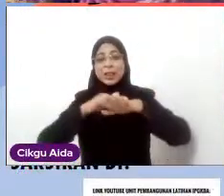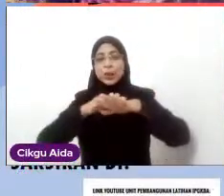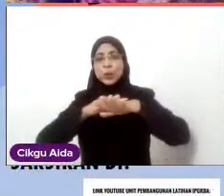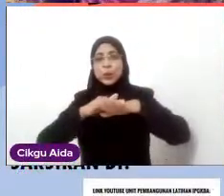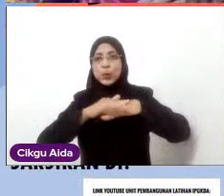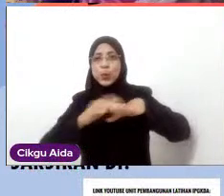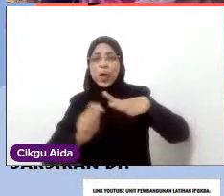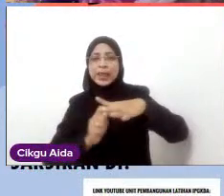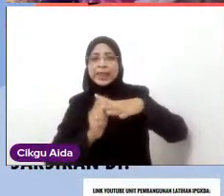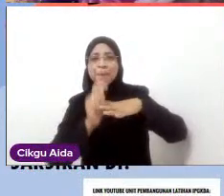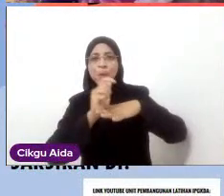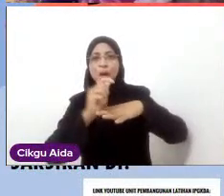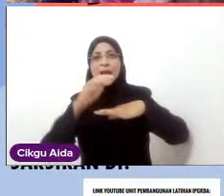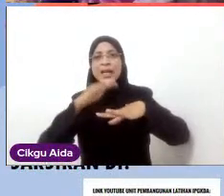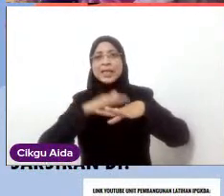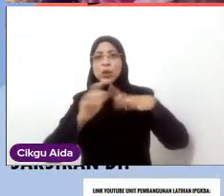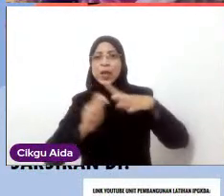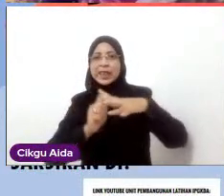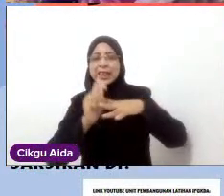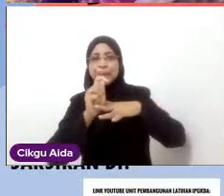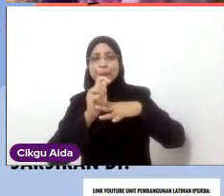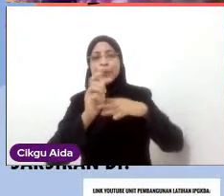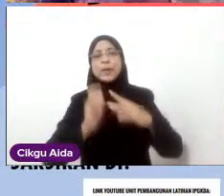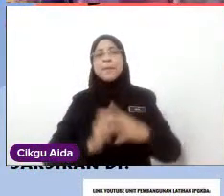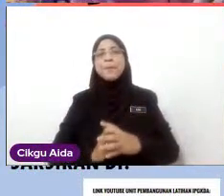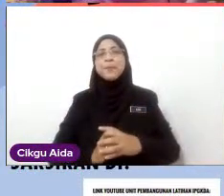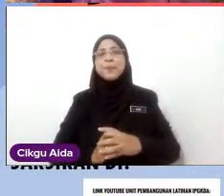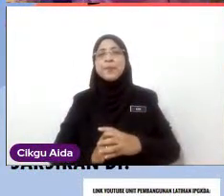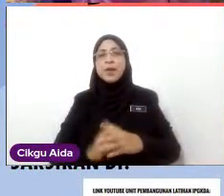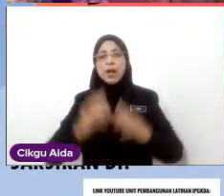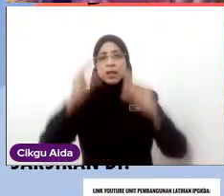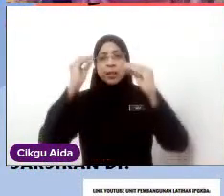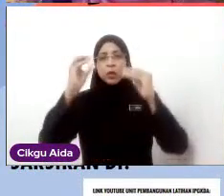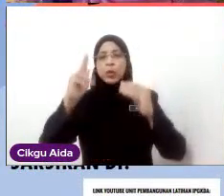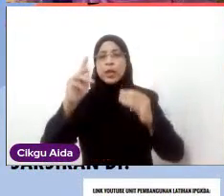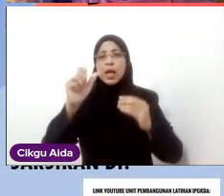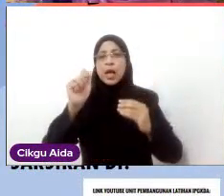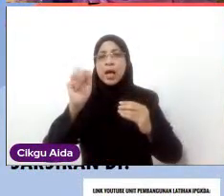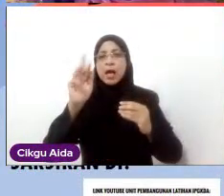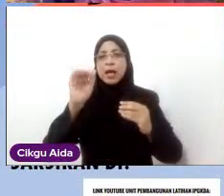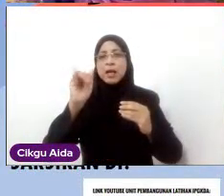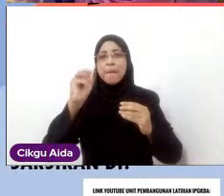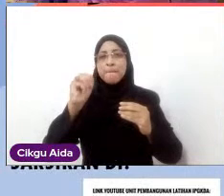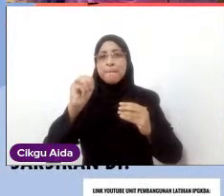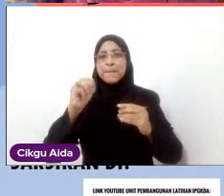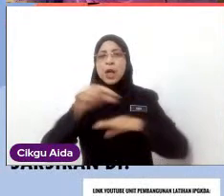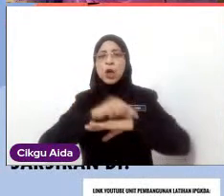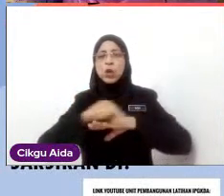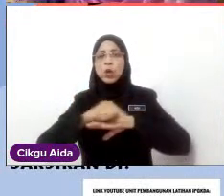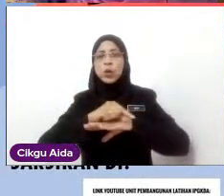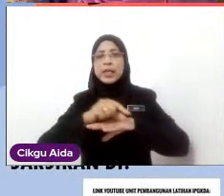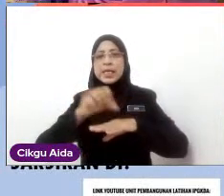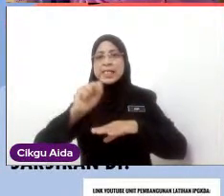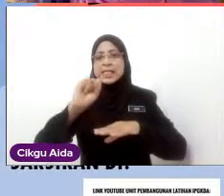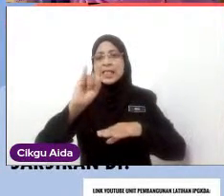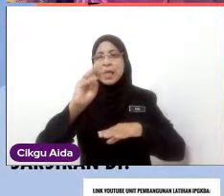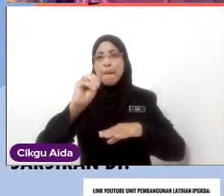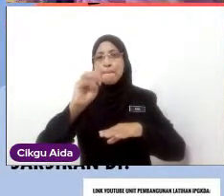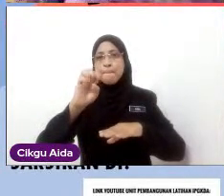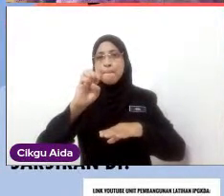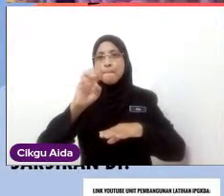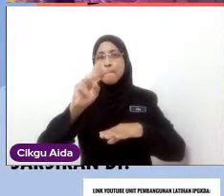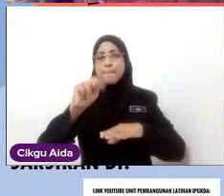ni dia buat apa? Guna simen. Tapi ni bukan kerja Cikgu Karim dengan pengetua sahaja. Siapa yang